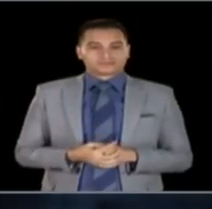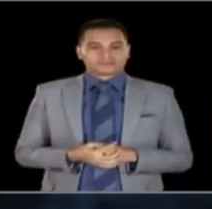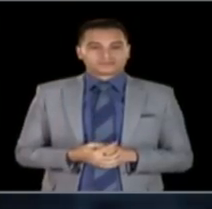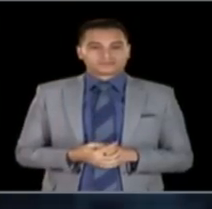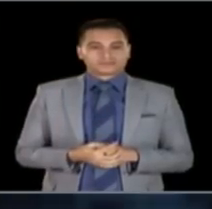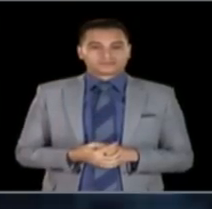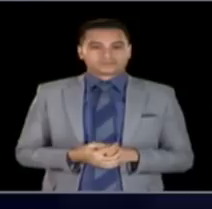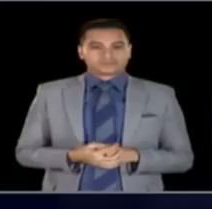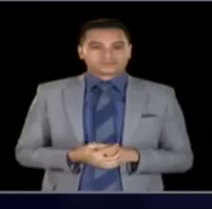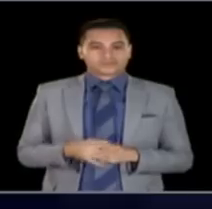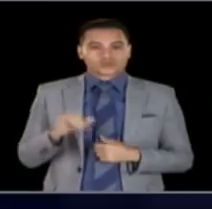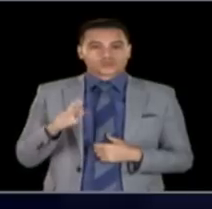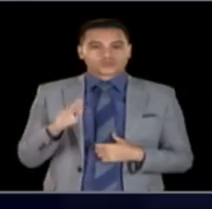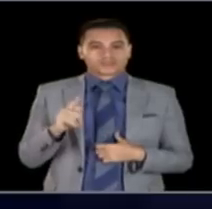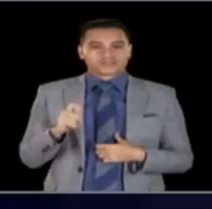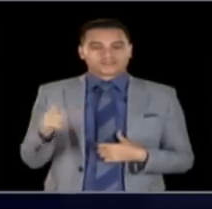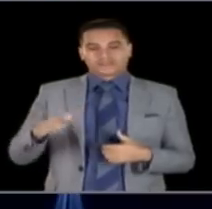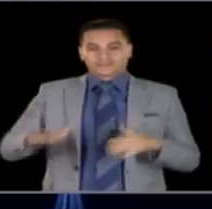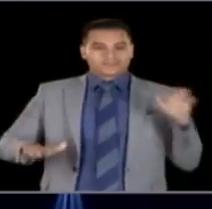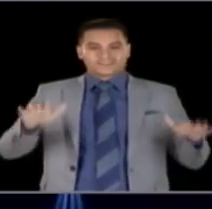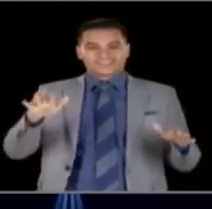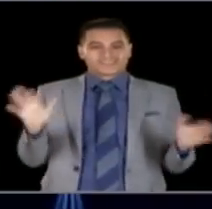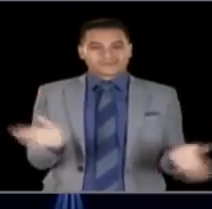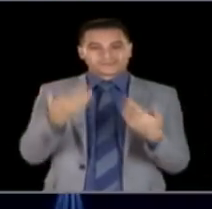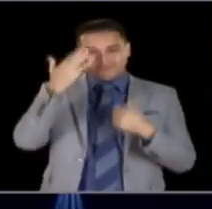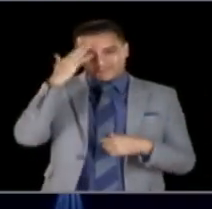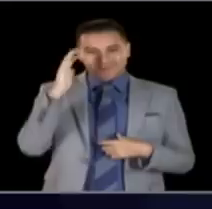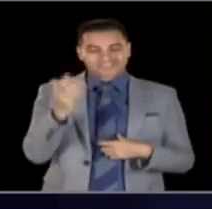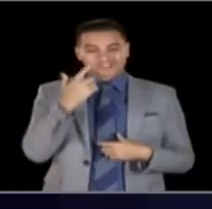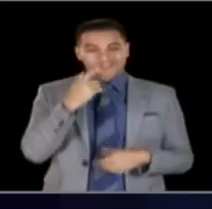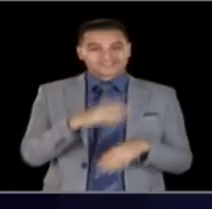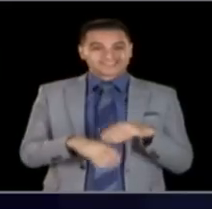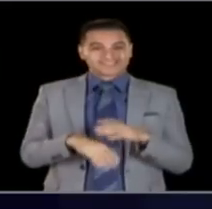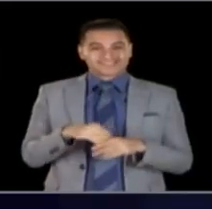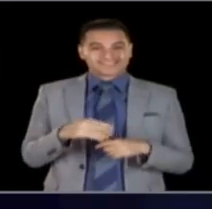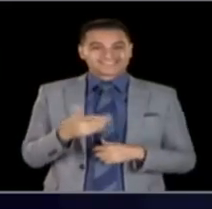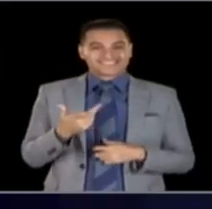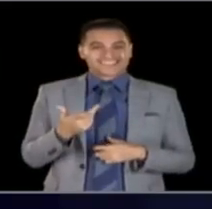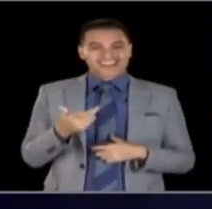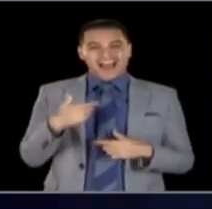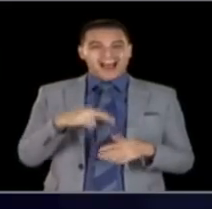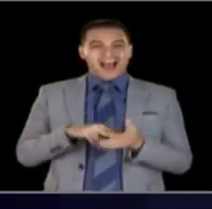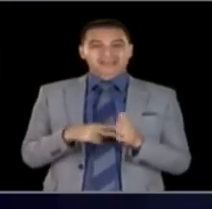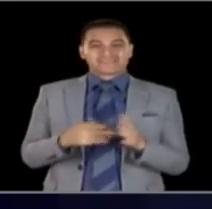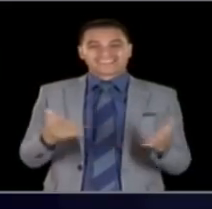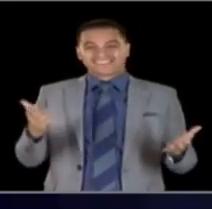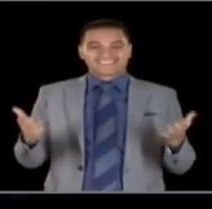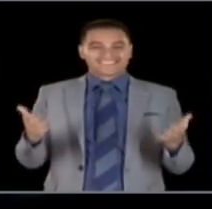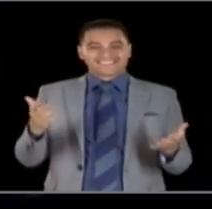لا يعني يوسف بيدوس على بازل مامته ومريم بتخطف ومنال مخضوضة. أعمل إيه أنا في الموقف؟